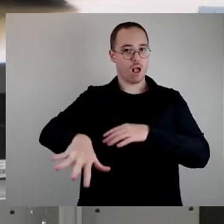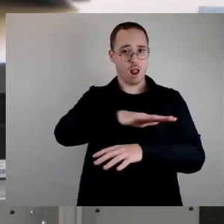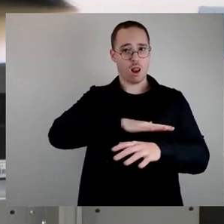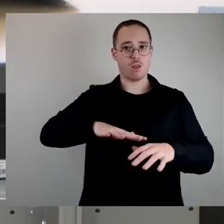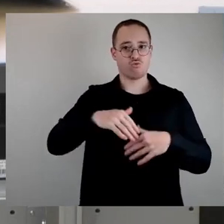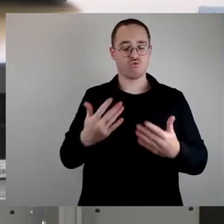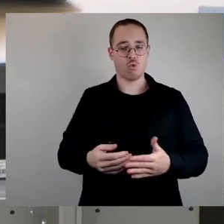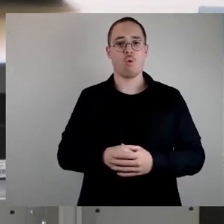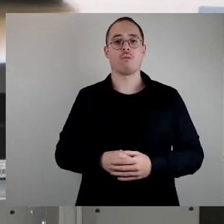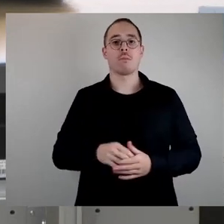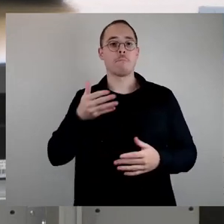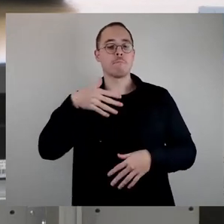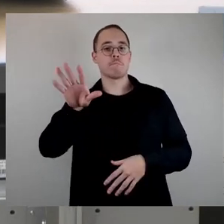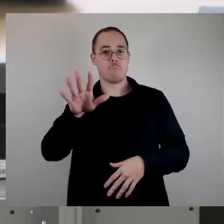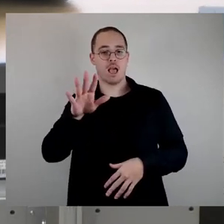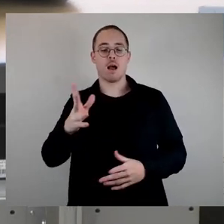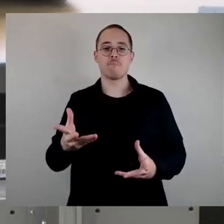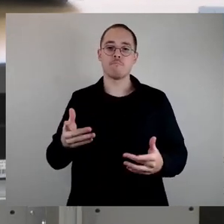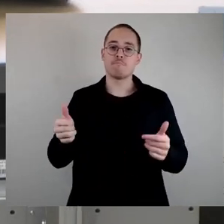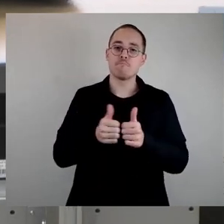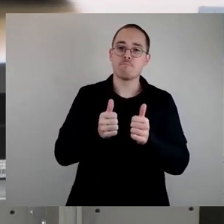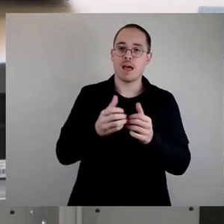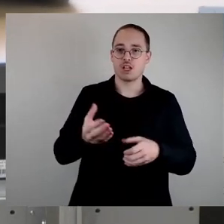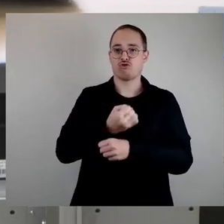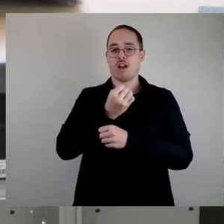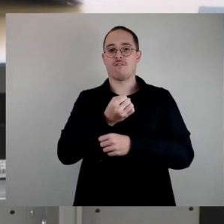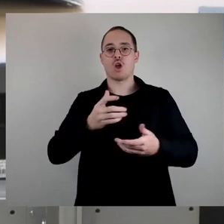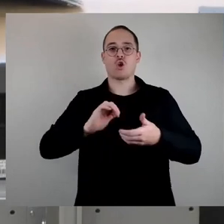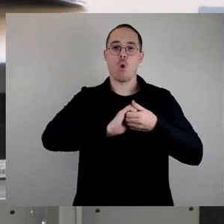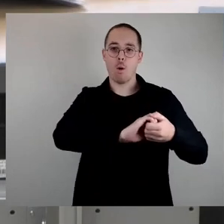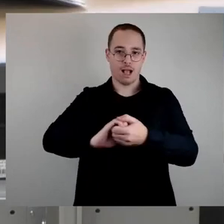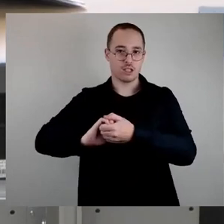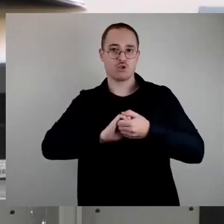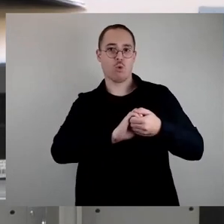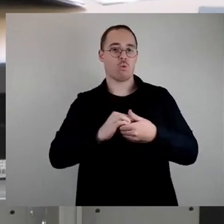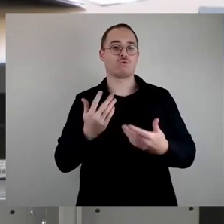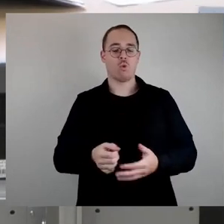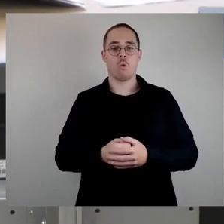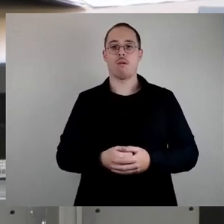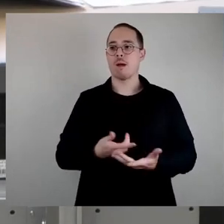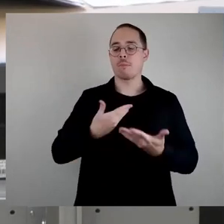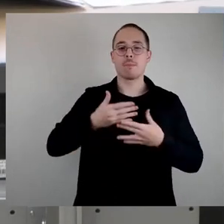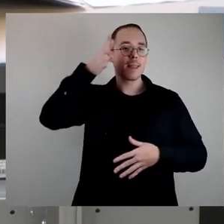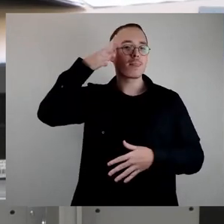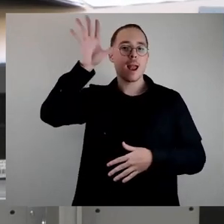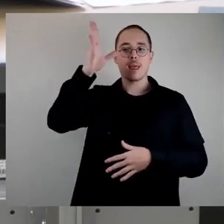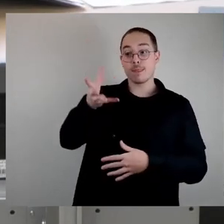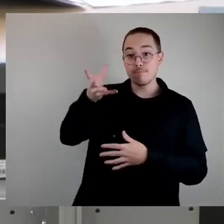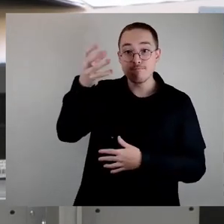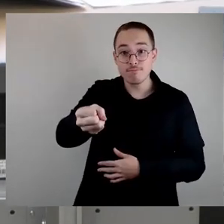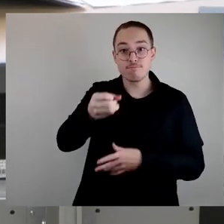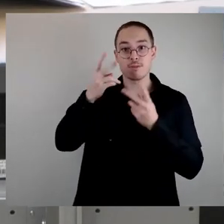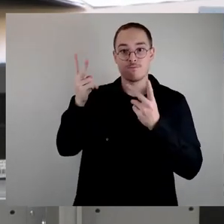und Kooperation, eine klare Leistungspyramide im Frauenfußball, die Talente sichten, die Talente fördern und den Frauenfußball